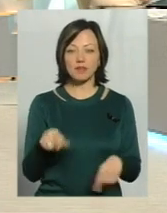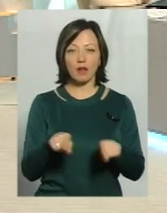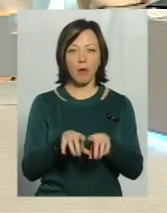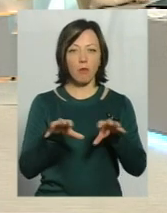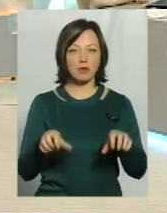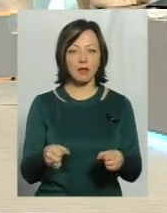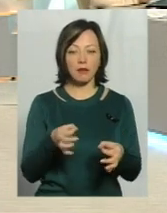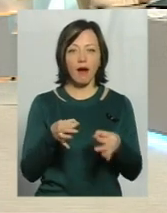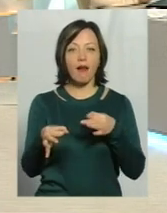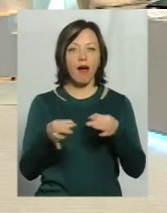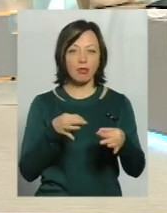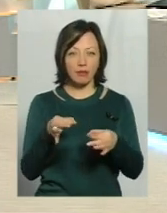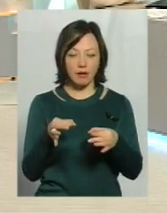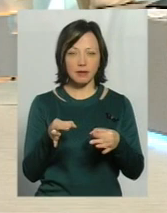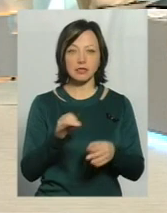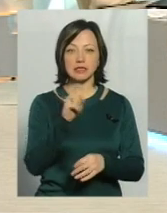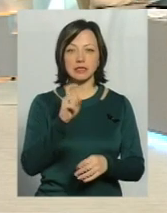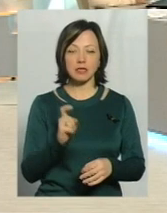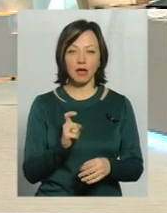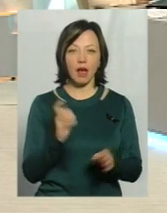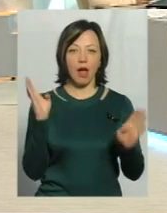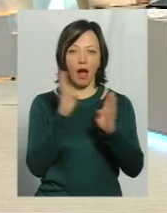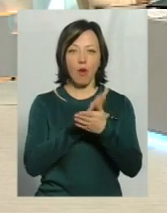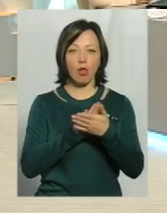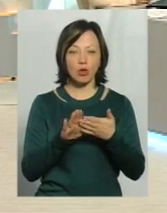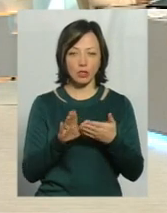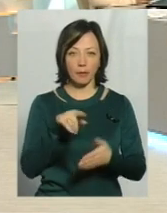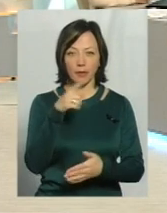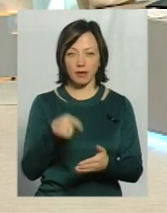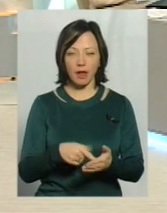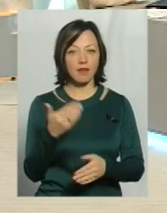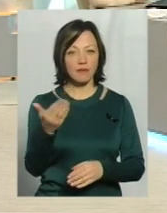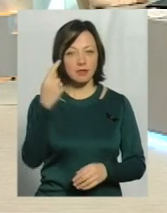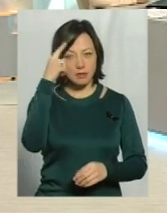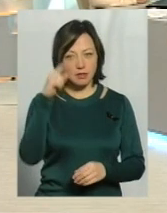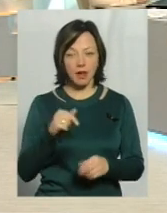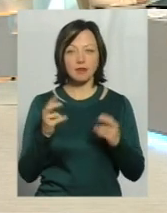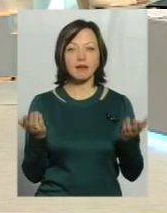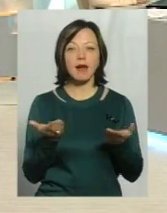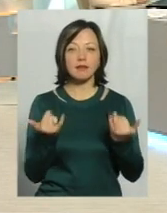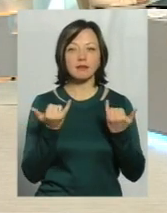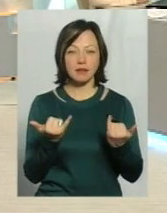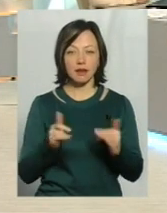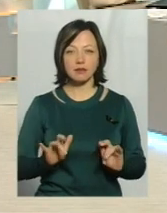як радник з екологічних питань, ви, як ніхто, знаєте, які ж зараз заходи